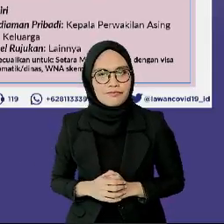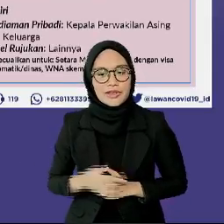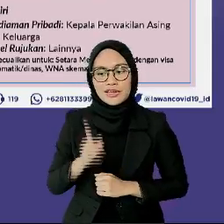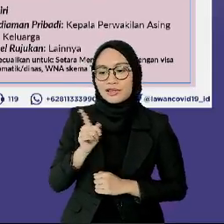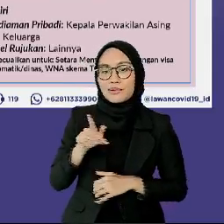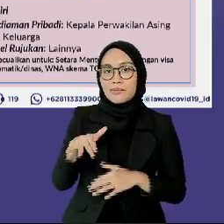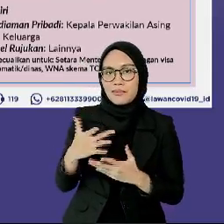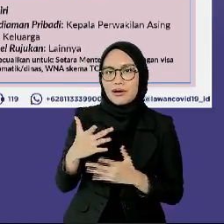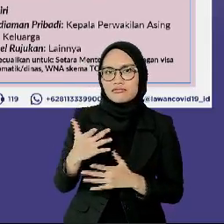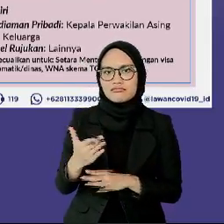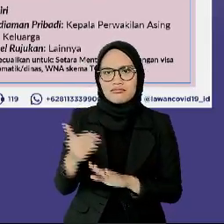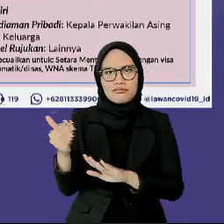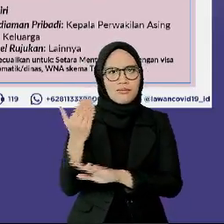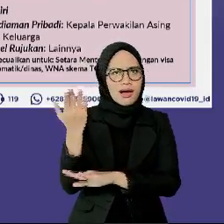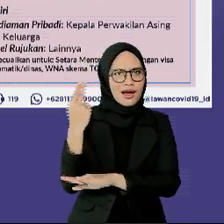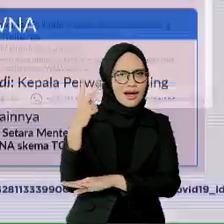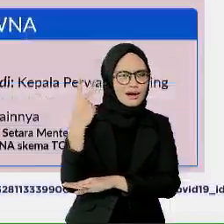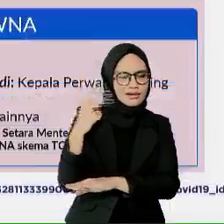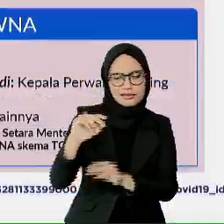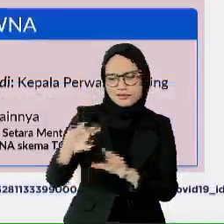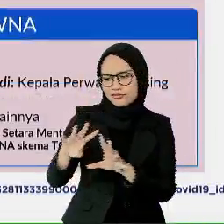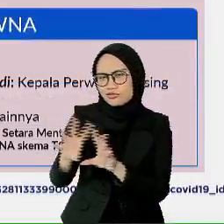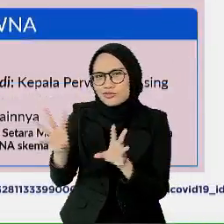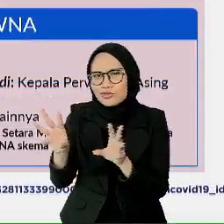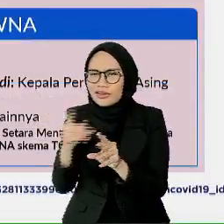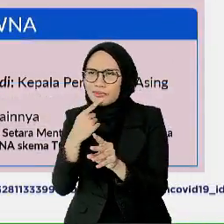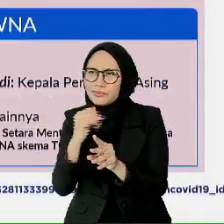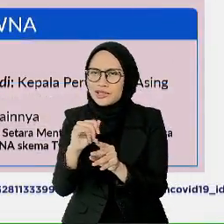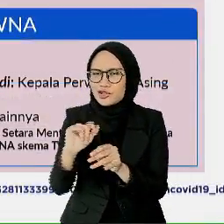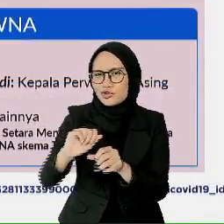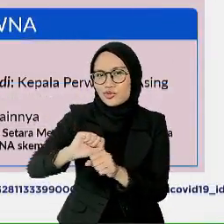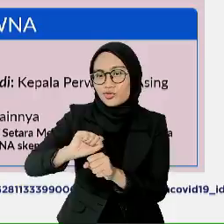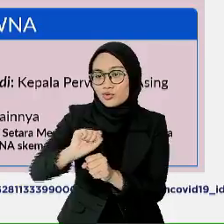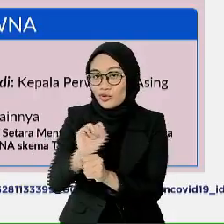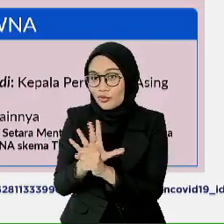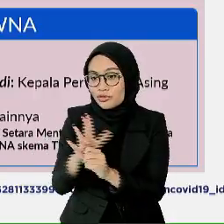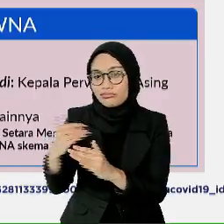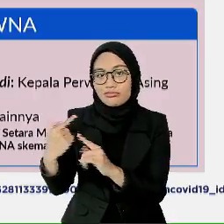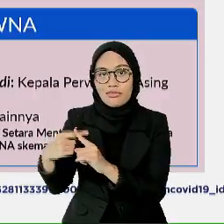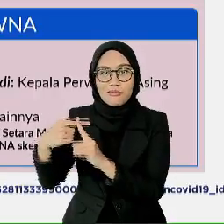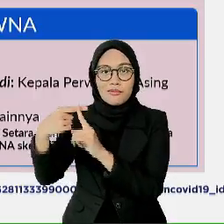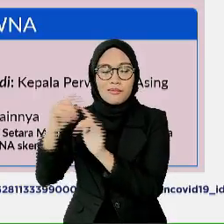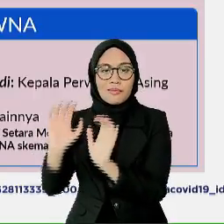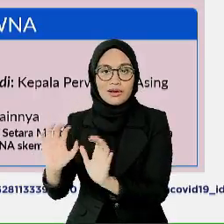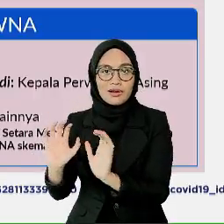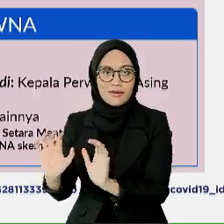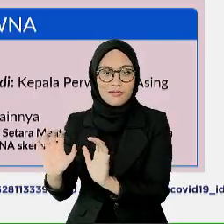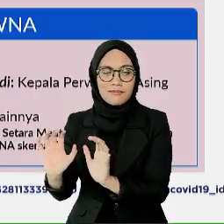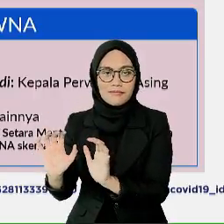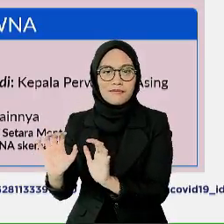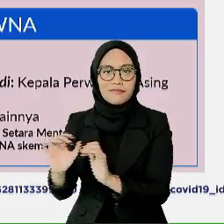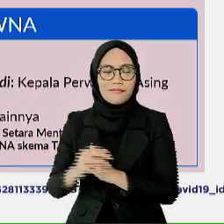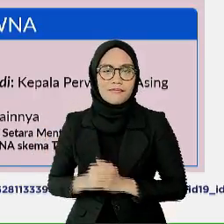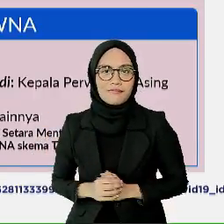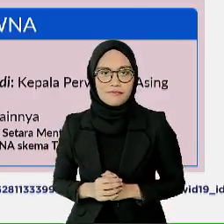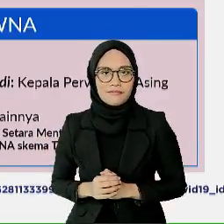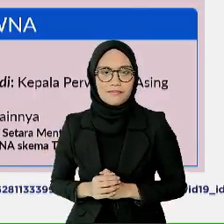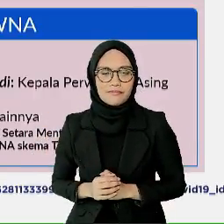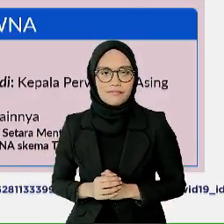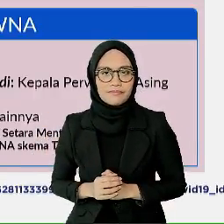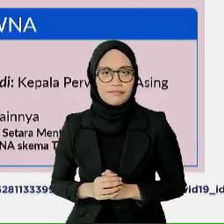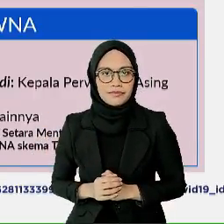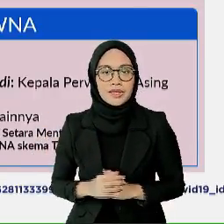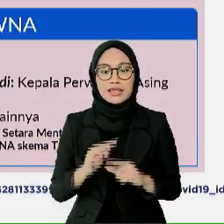sedang meningkat. Pemangkasan masa karantina ini dilakukan mengingat kondisi kasus COVID-19 yang